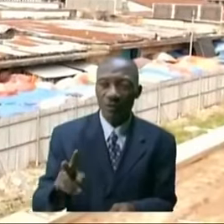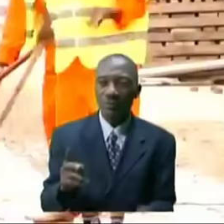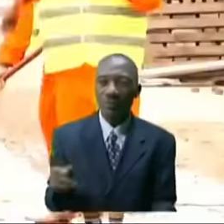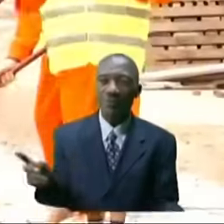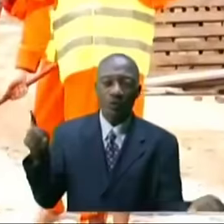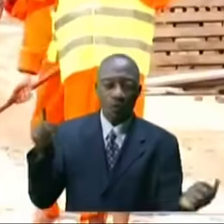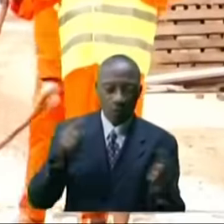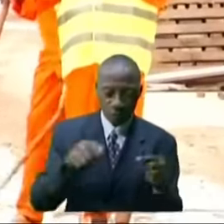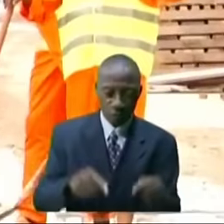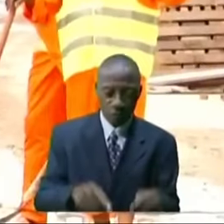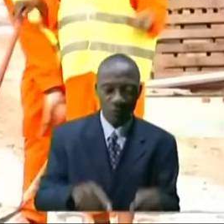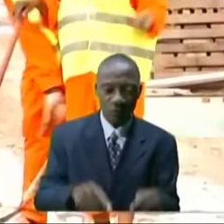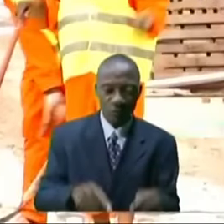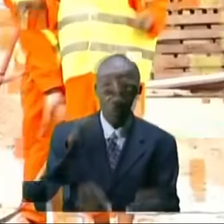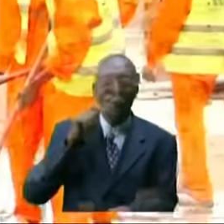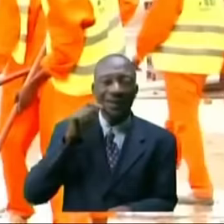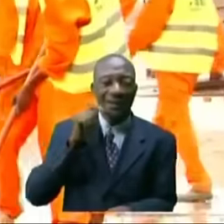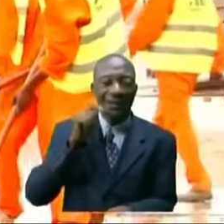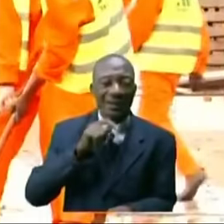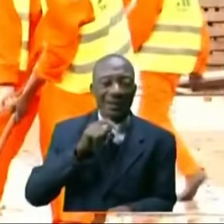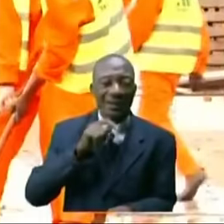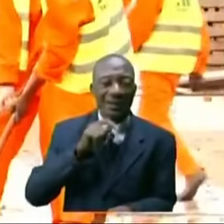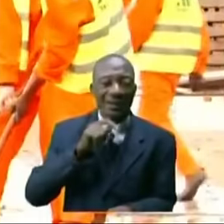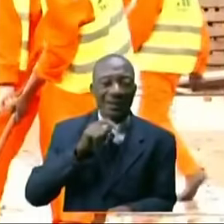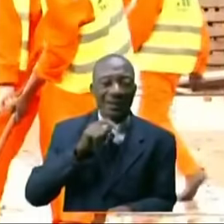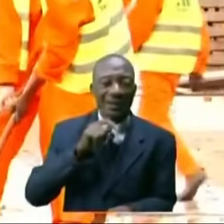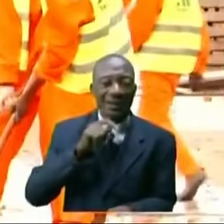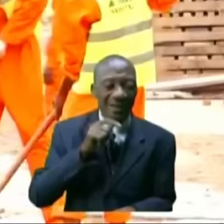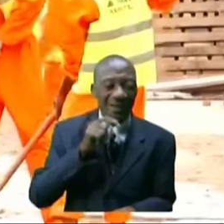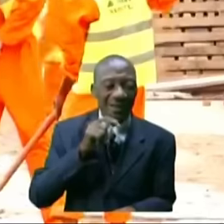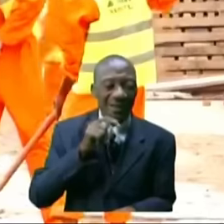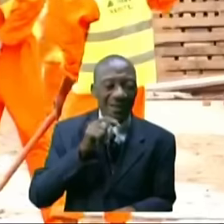marché et l'évacuation du marché.